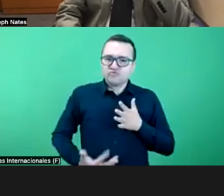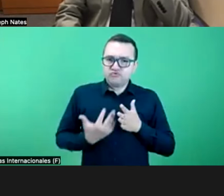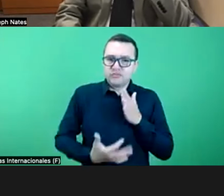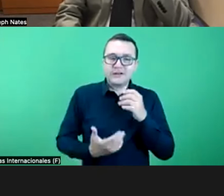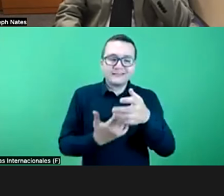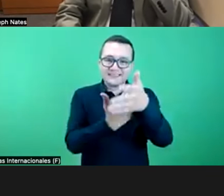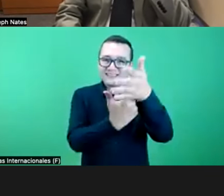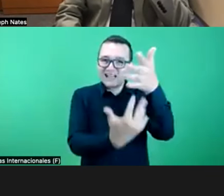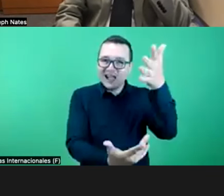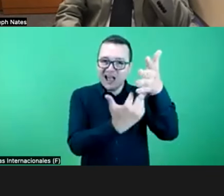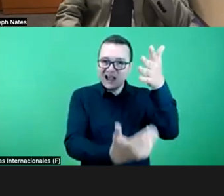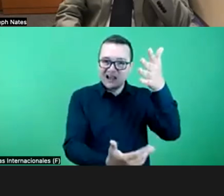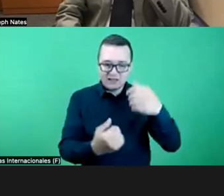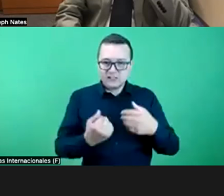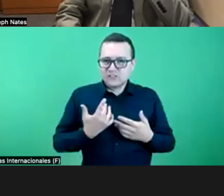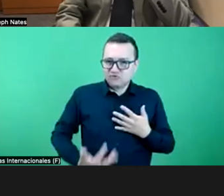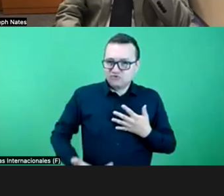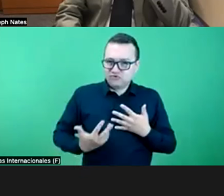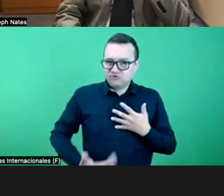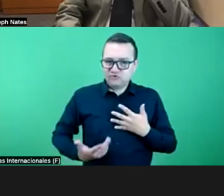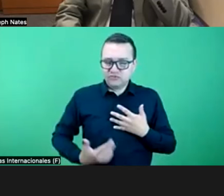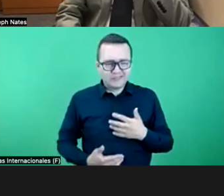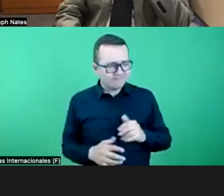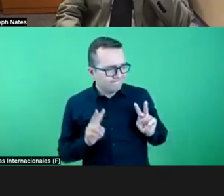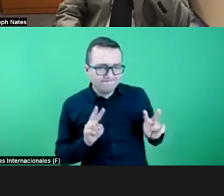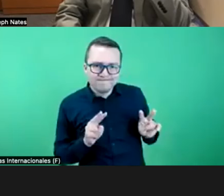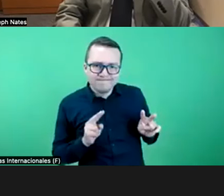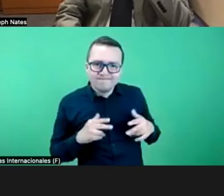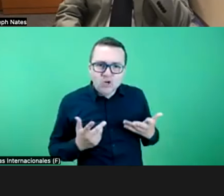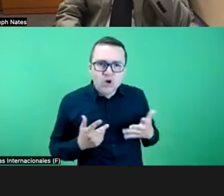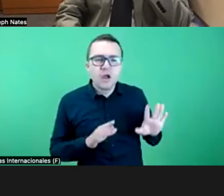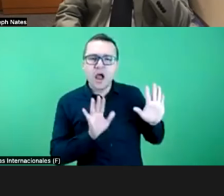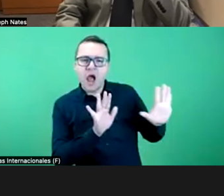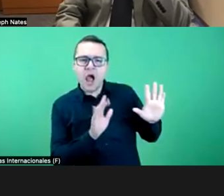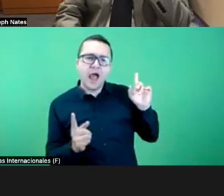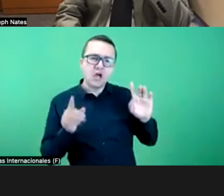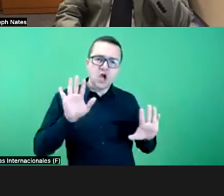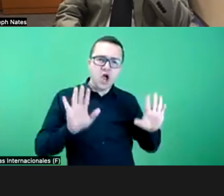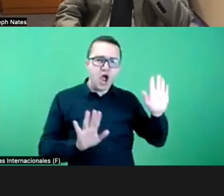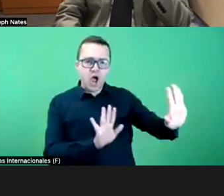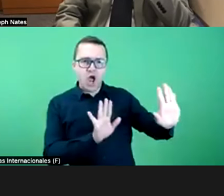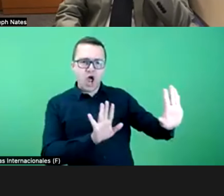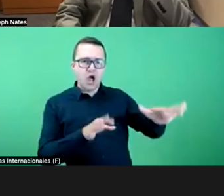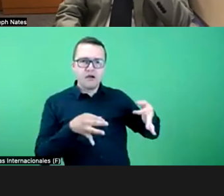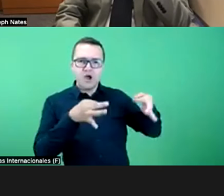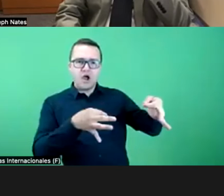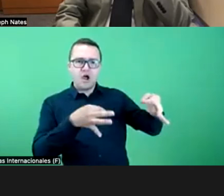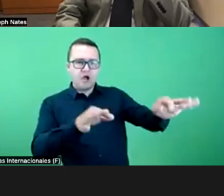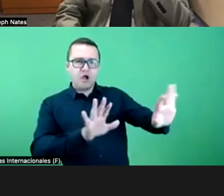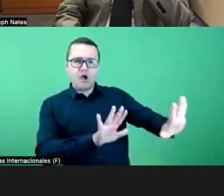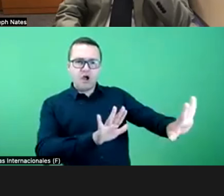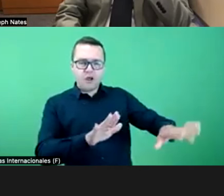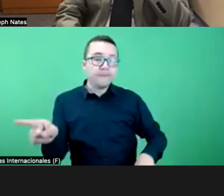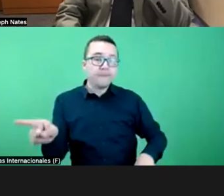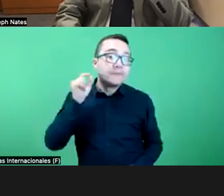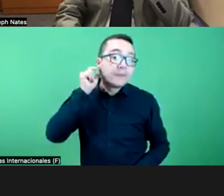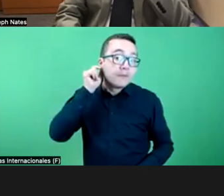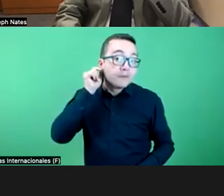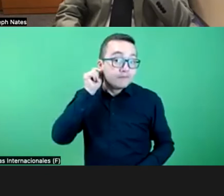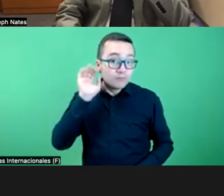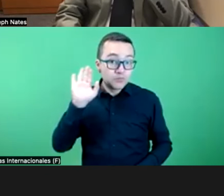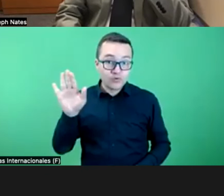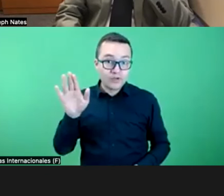elle souffrait une hémorragie, la femme, et on l'a pas prise en charge tout de suite, avec des arguments différents. Le